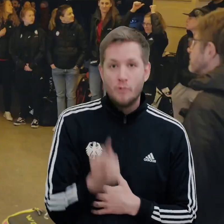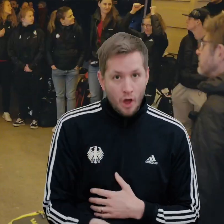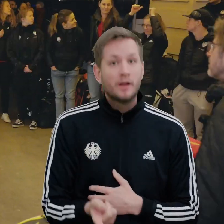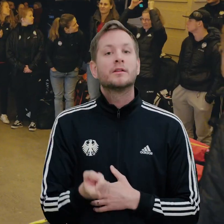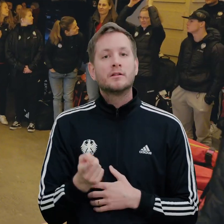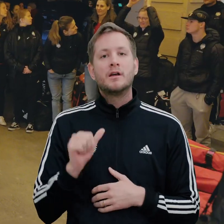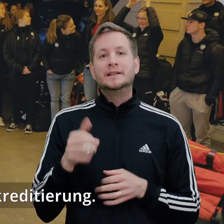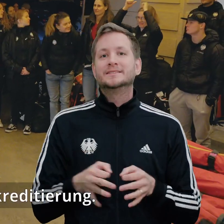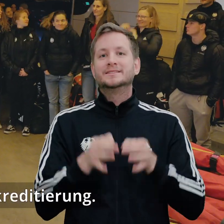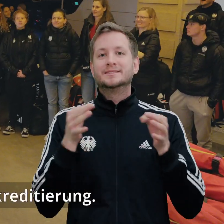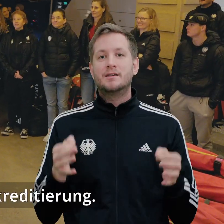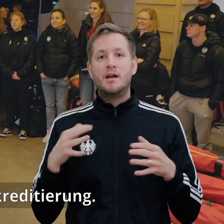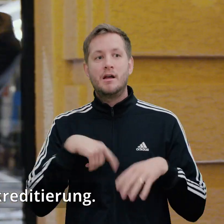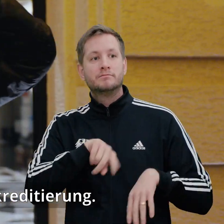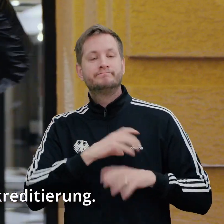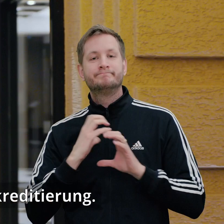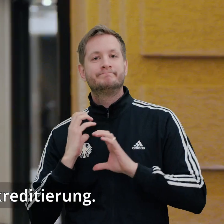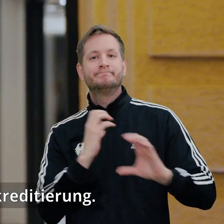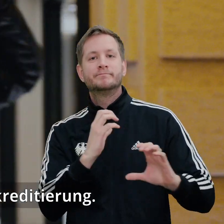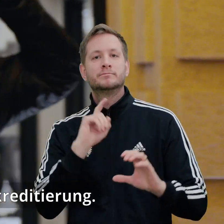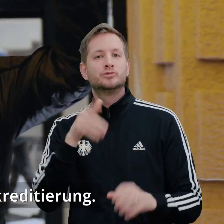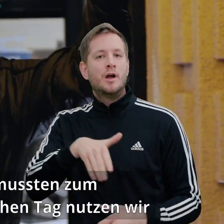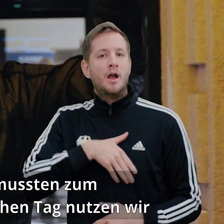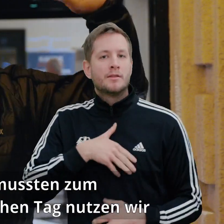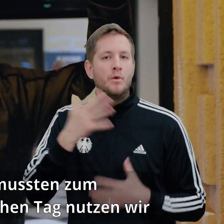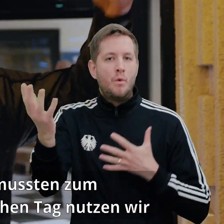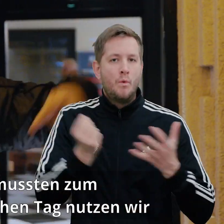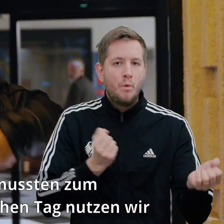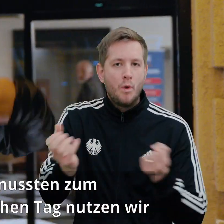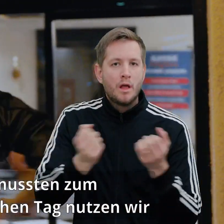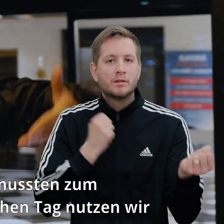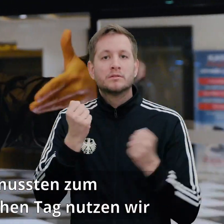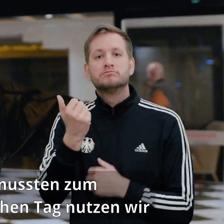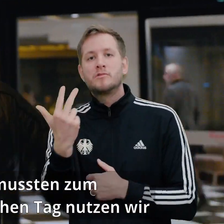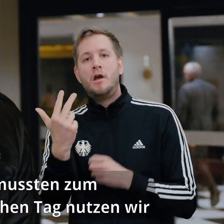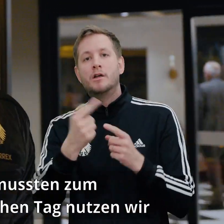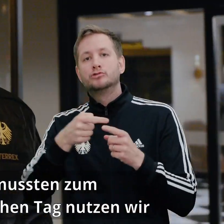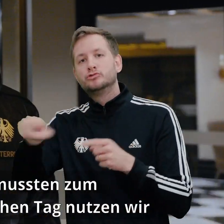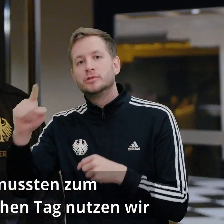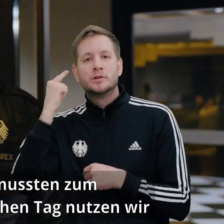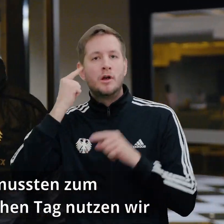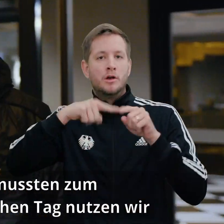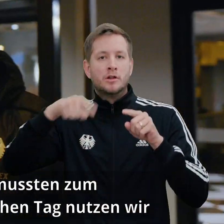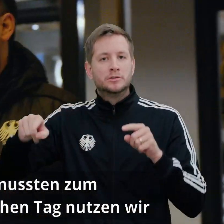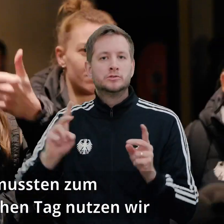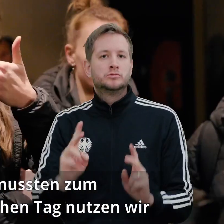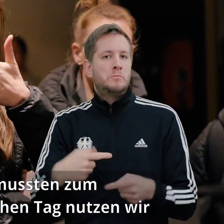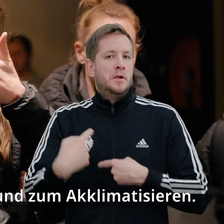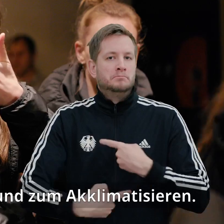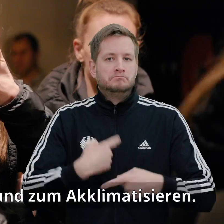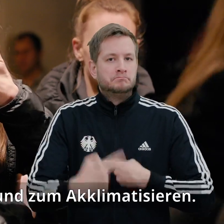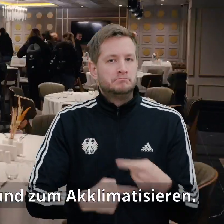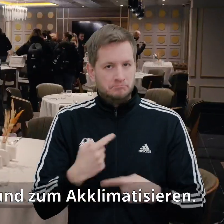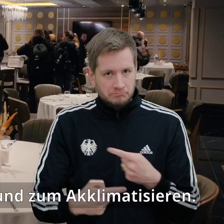Tag. Zuerst ging es zur Akkreditierung. Einige Sportlerinnen mussten zum Audiogramm und den restlichen Tag nutzten wir